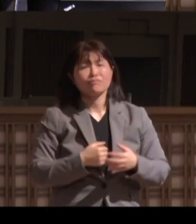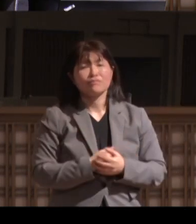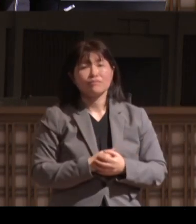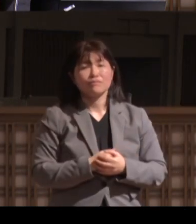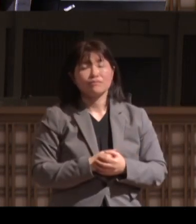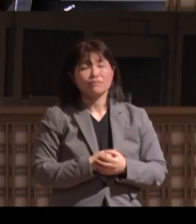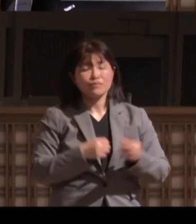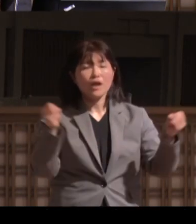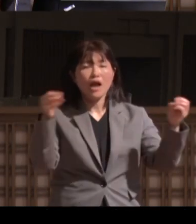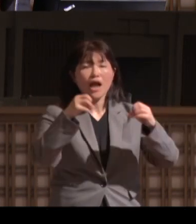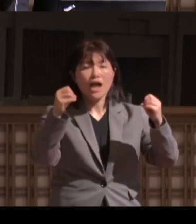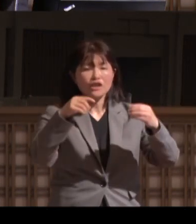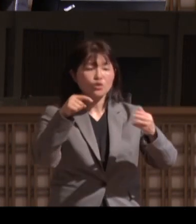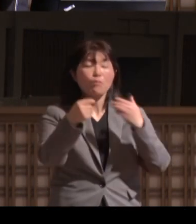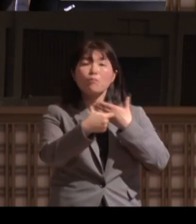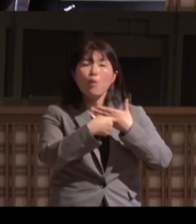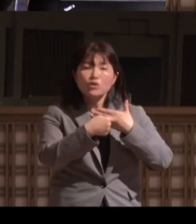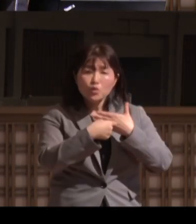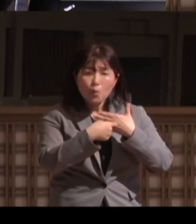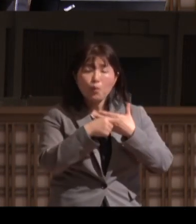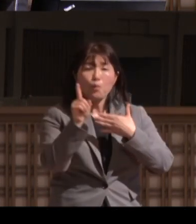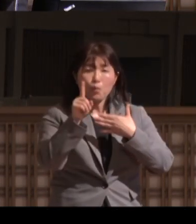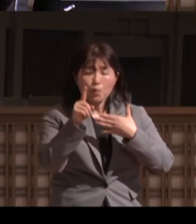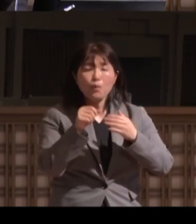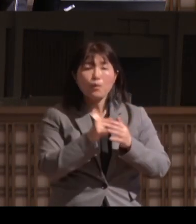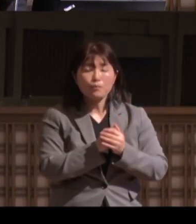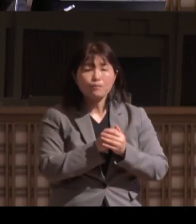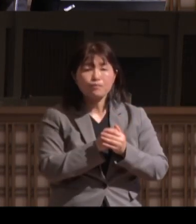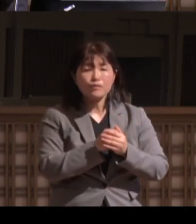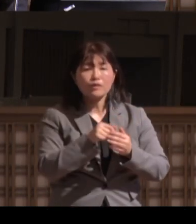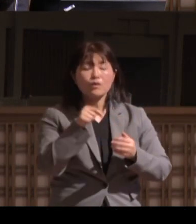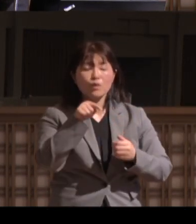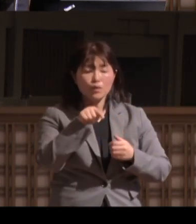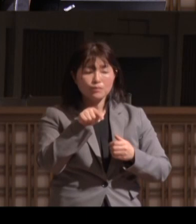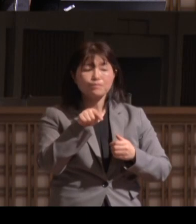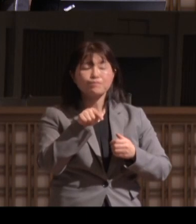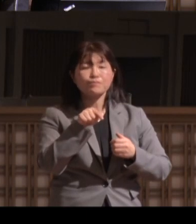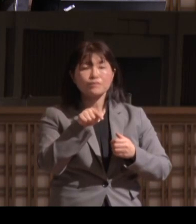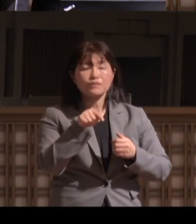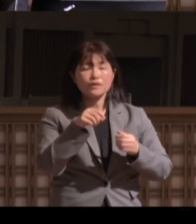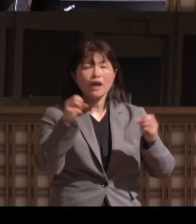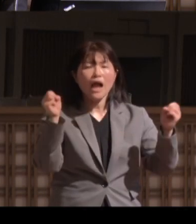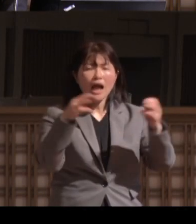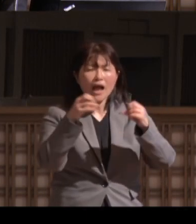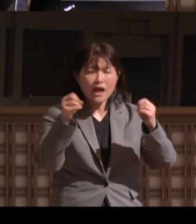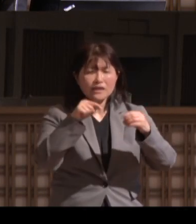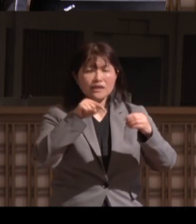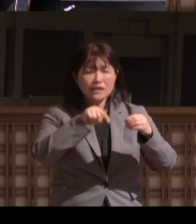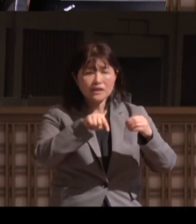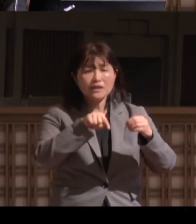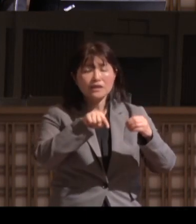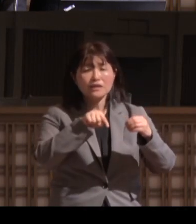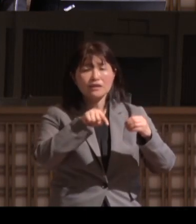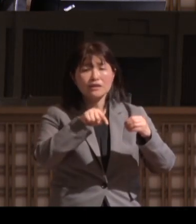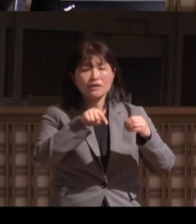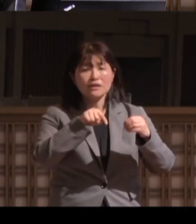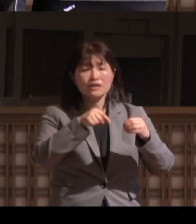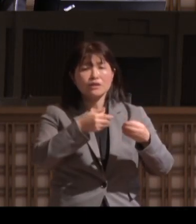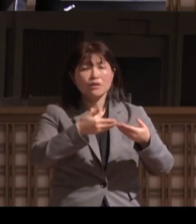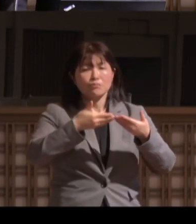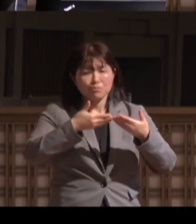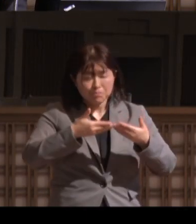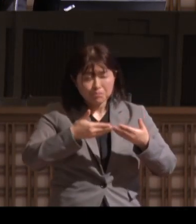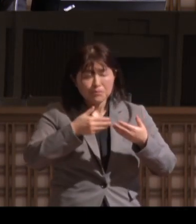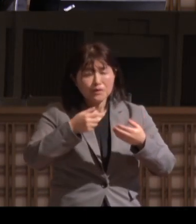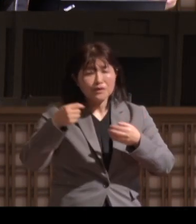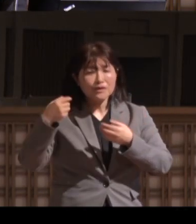話し合いのポイントですけどもどうしても遅延型組織の場合って話し合いがま非常に従来